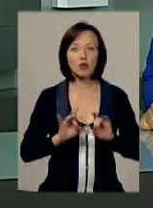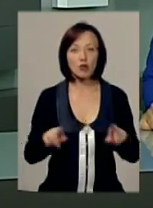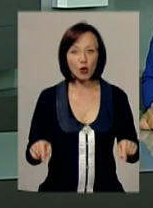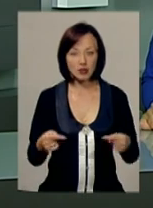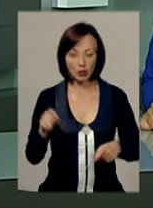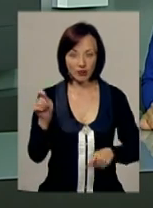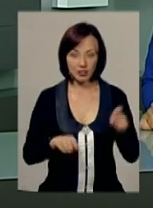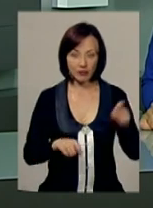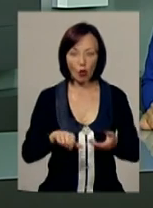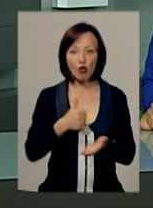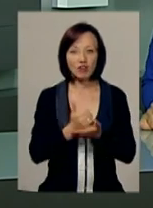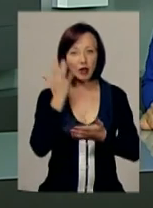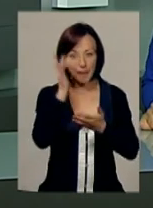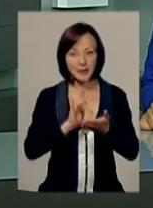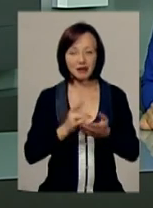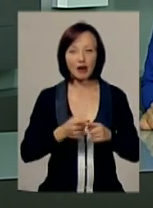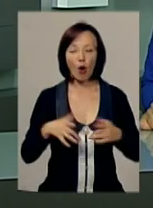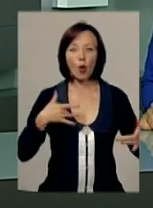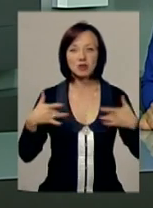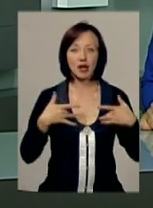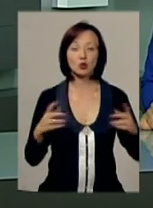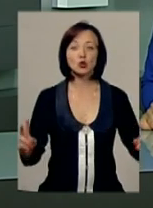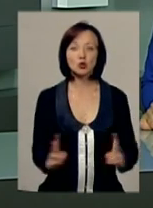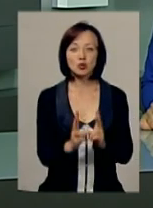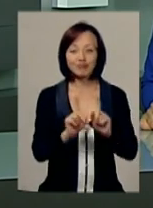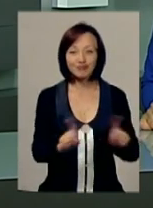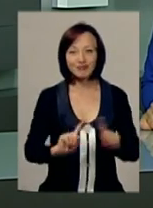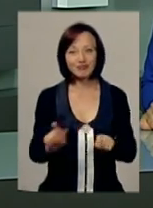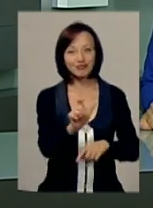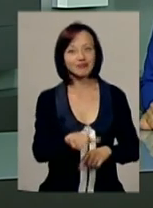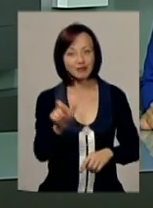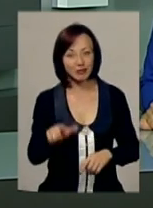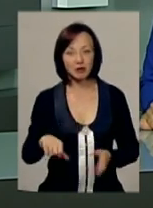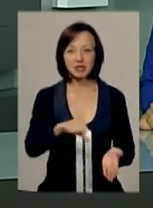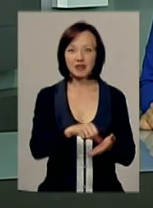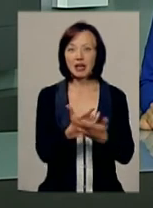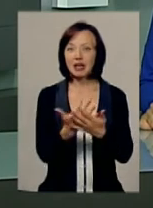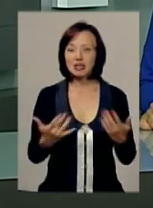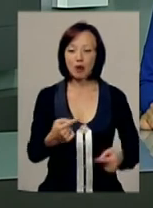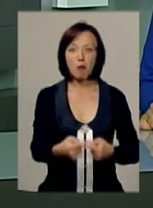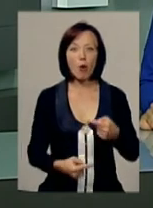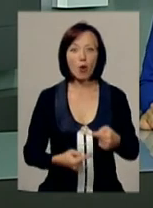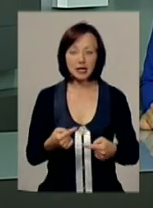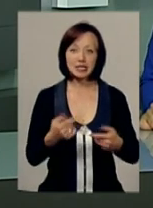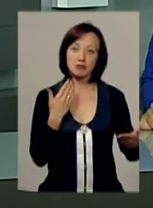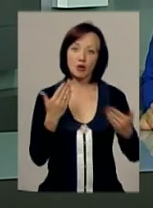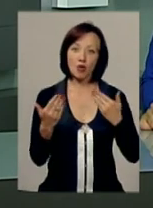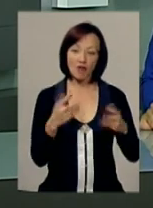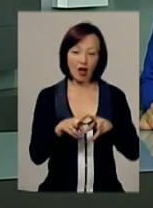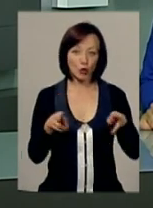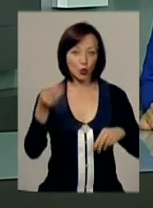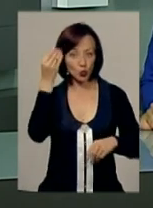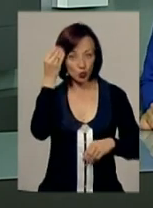організатори фестивалю, головна мета концерту – зустріч неординарних особистостей, представників різних поколінь, спілкування з